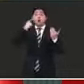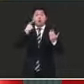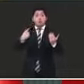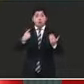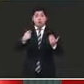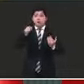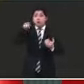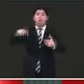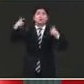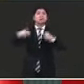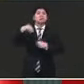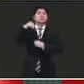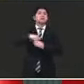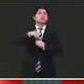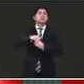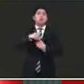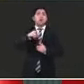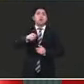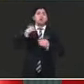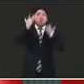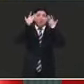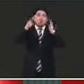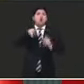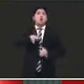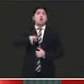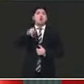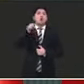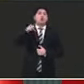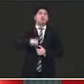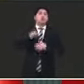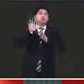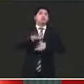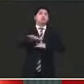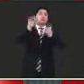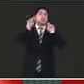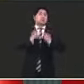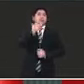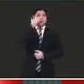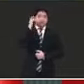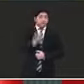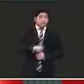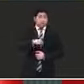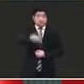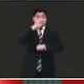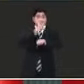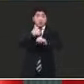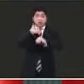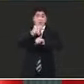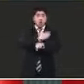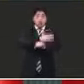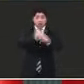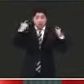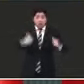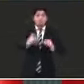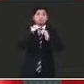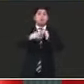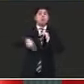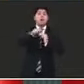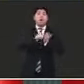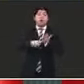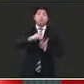orada kültür yolu yürüyüşünü yapacağız Böylece ülkemize ve milletimize Sürekli